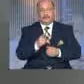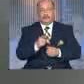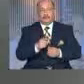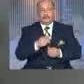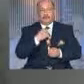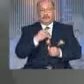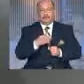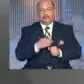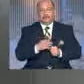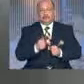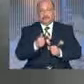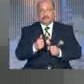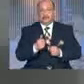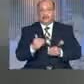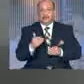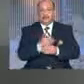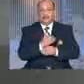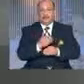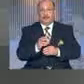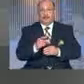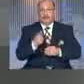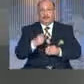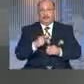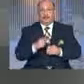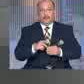فيها، وإن شاء الله في أقرب الأجال